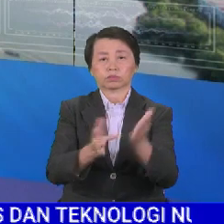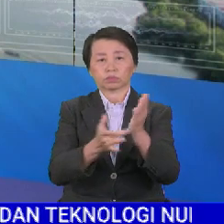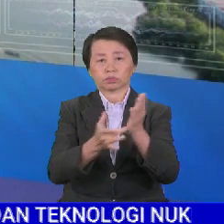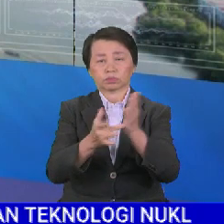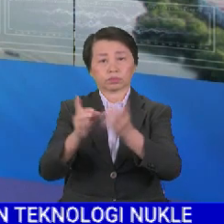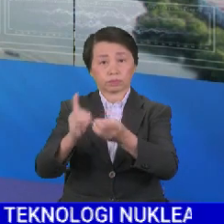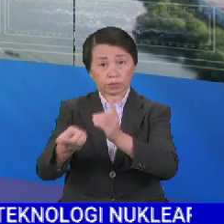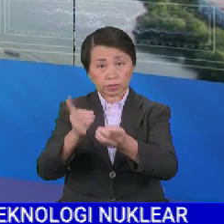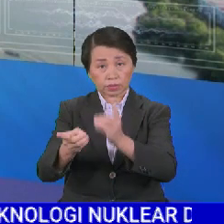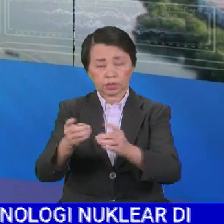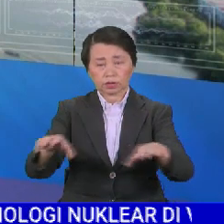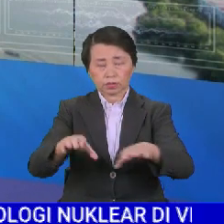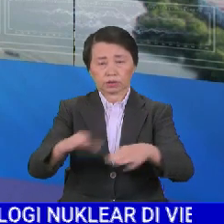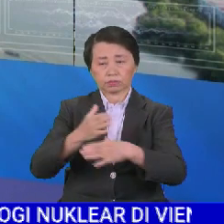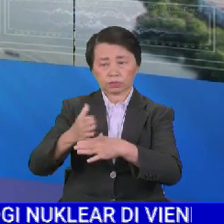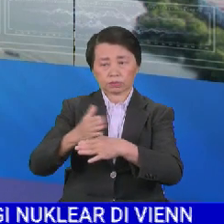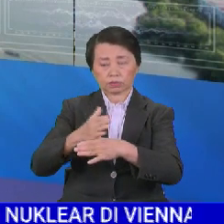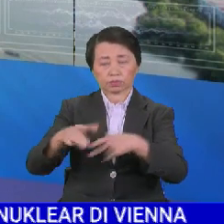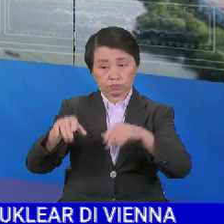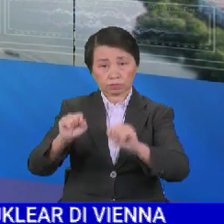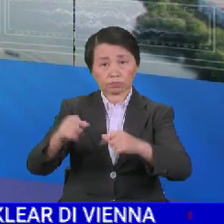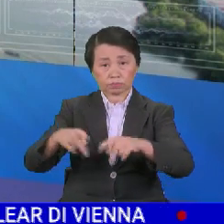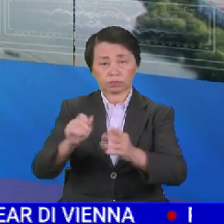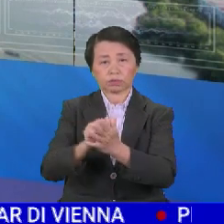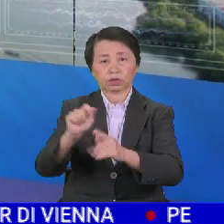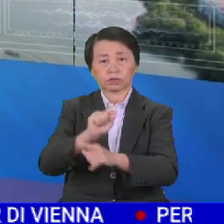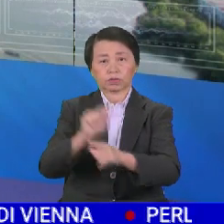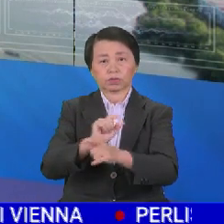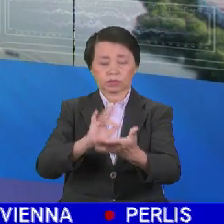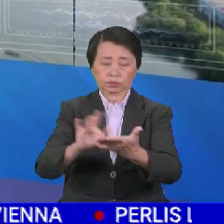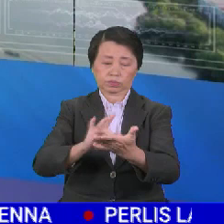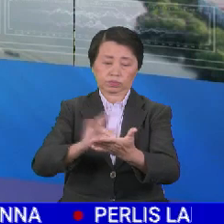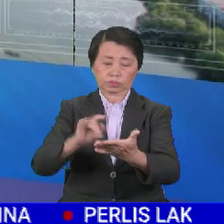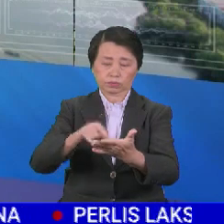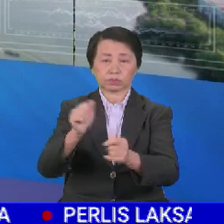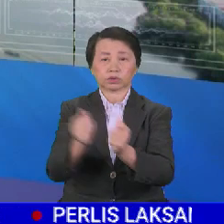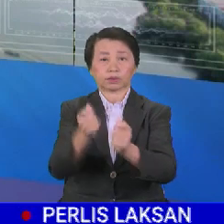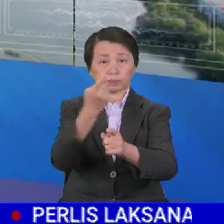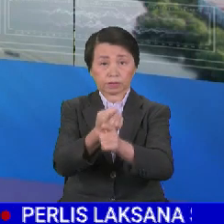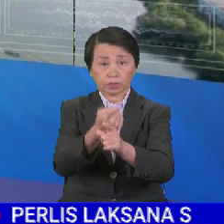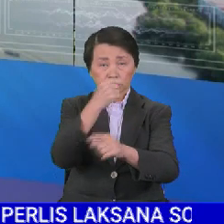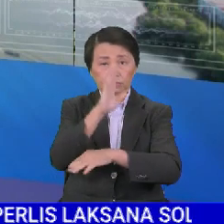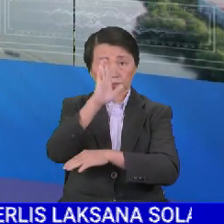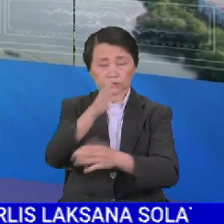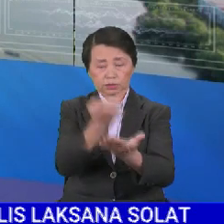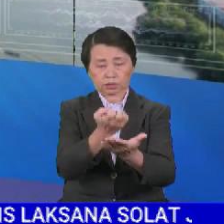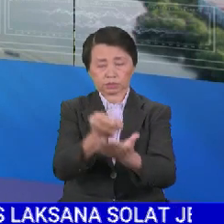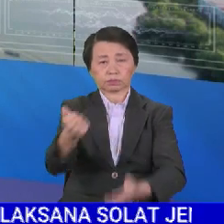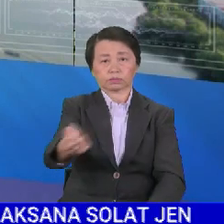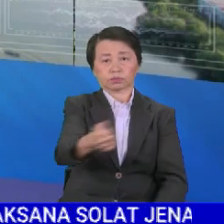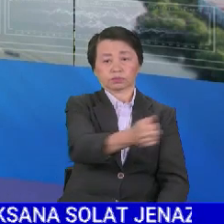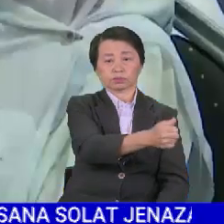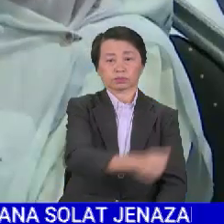digital. Ini dilaksanakan melalui perkongsian potensi dan penggunaan aplikasi media sosial dengan betul bagi menjana ekonomi masing-masing.